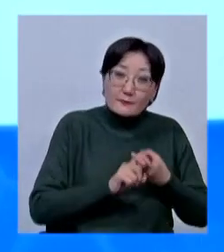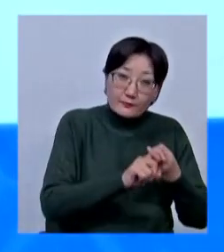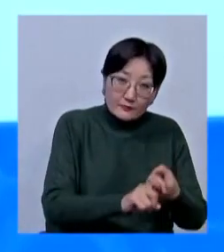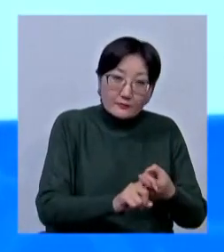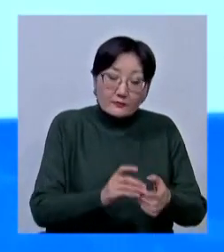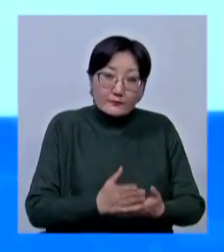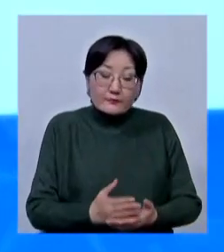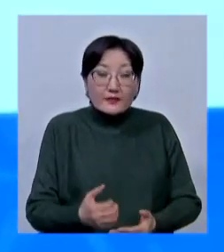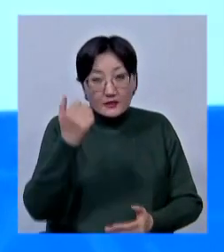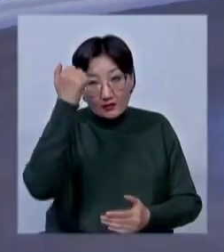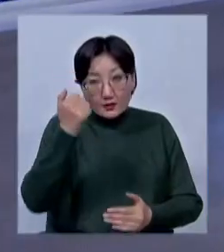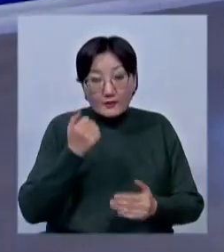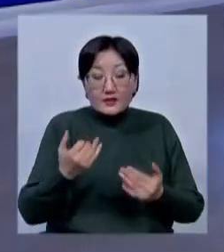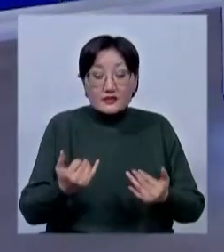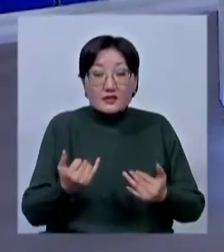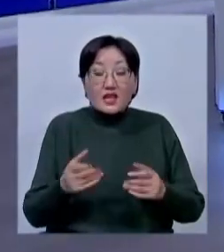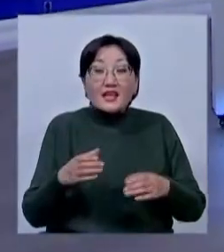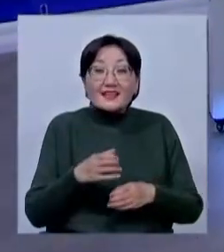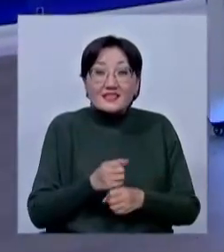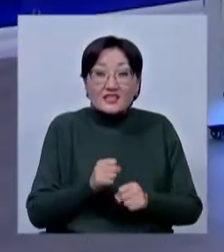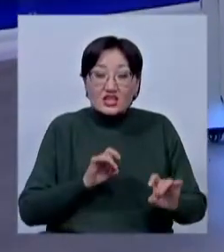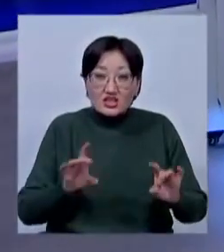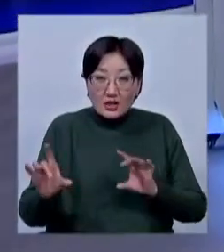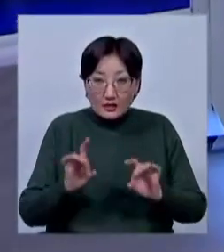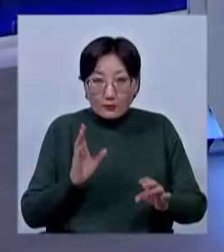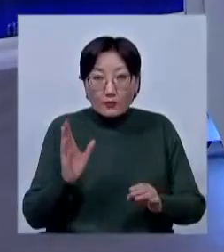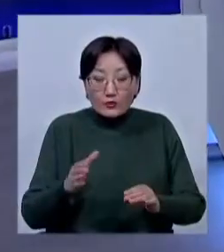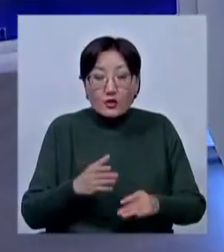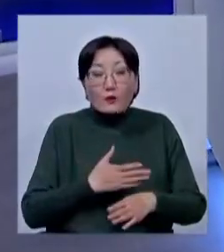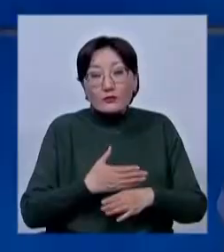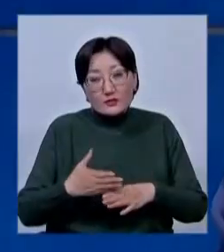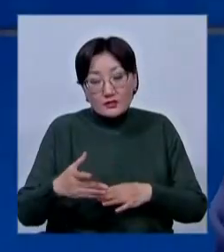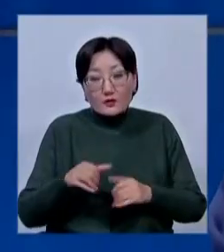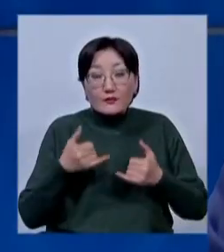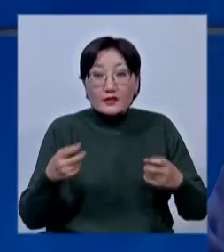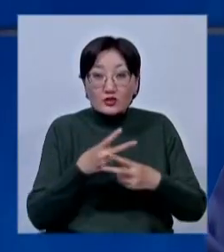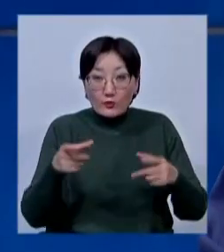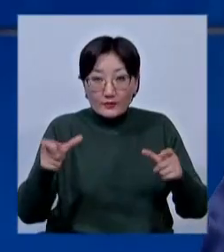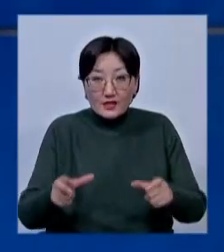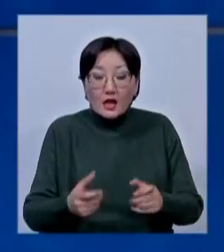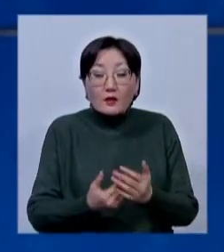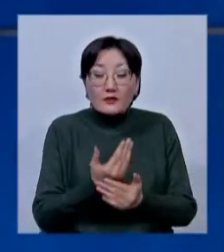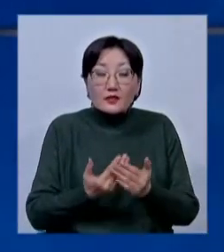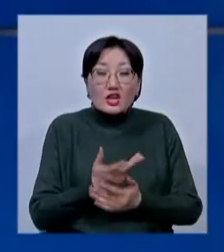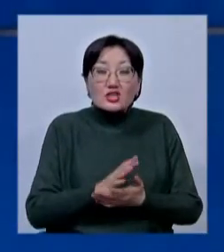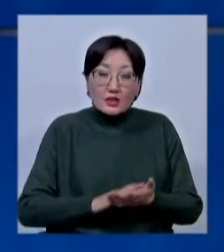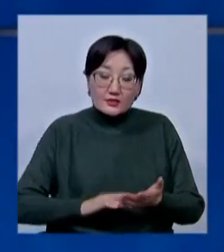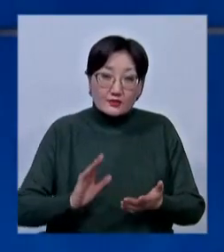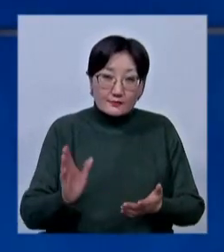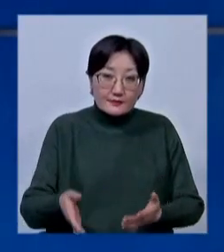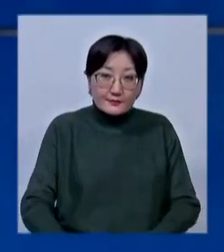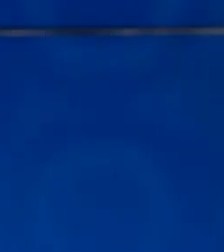Жақсы, рахмет, қазір онда қысқаша ғана жарнамаға үзілеміз. Содан кейін қадірлі көрермендер, хабарымызды әрмен қарай